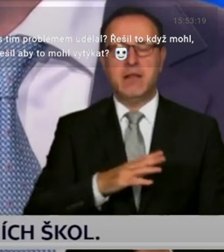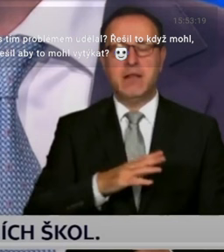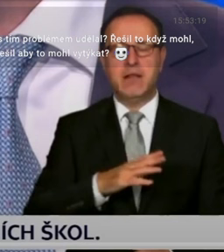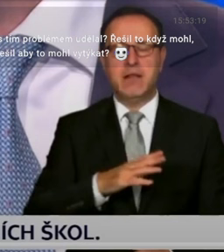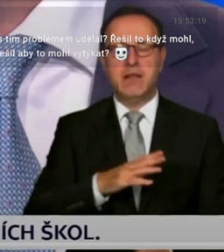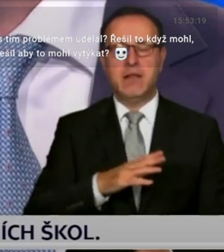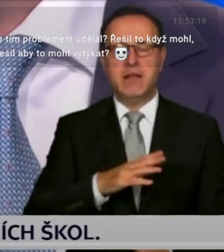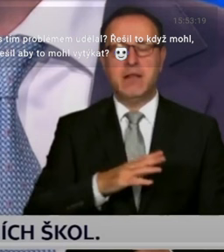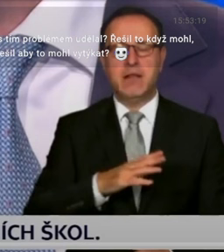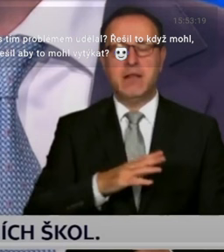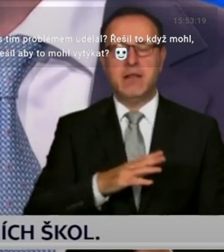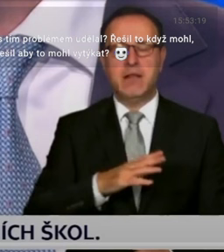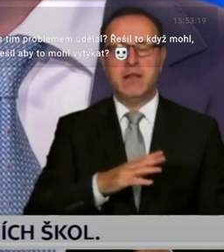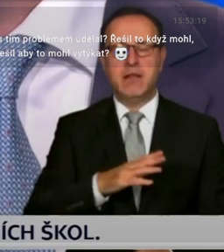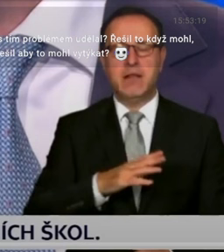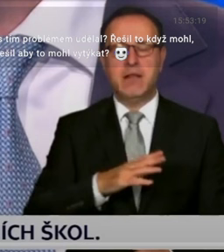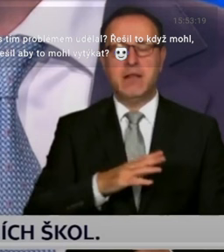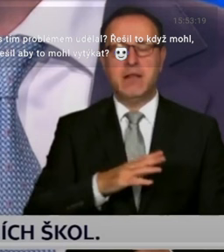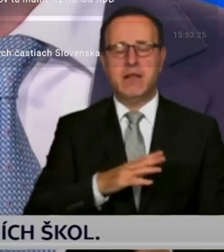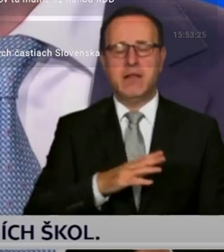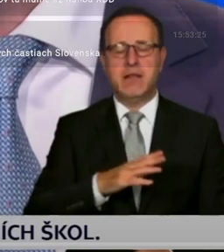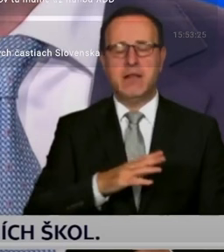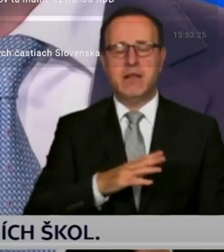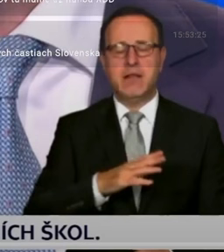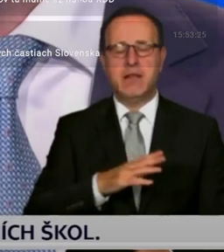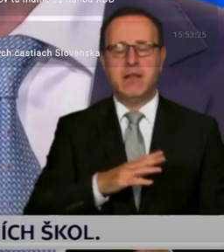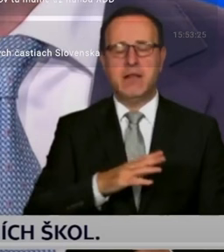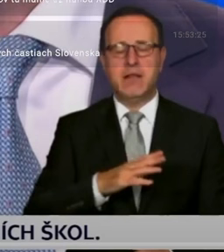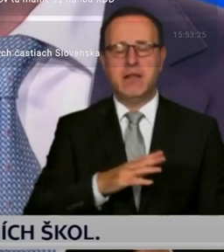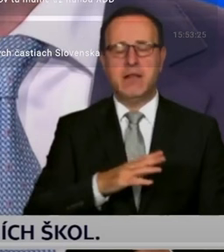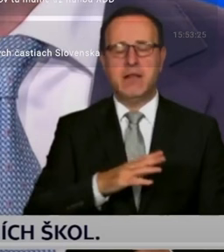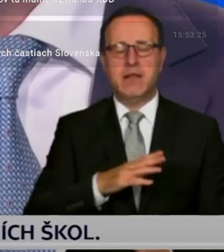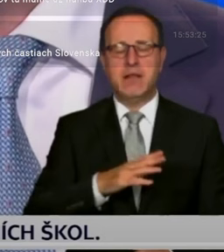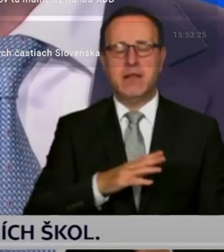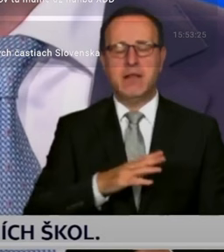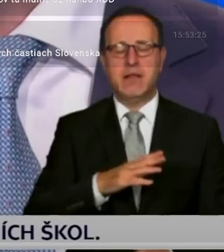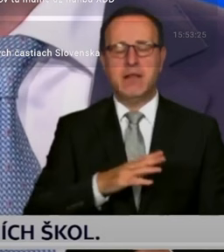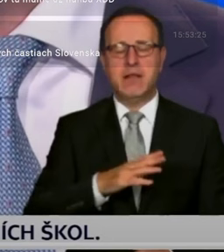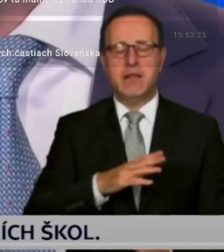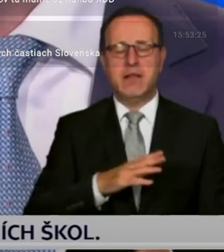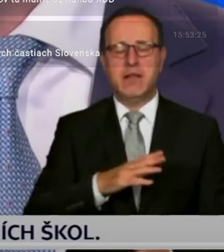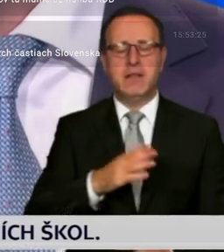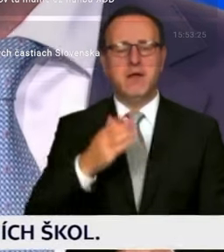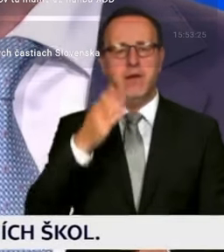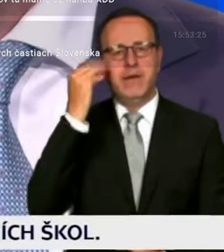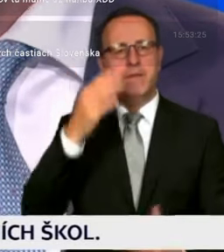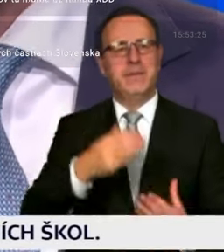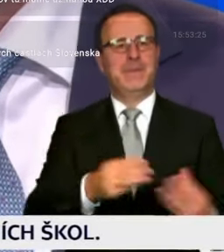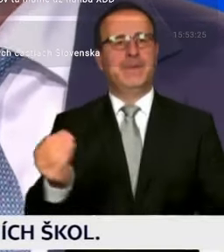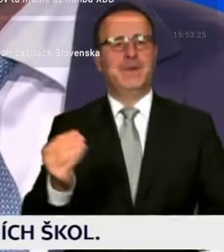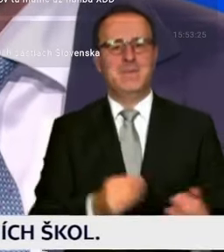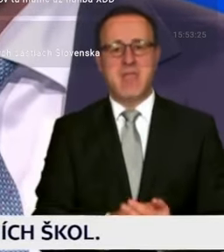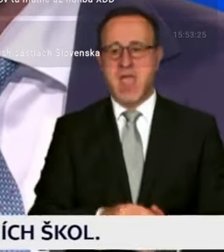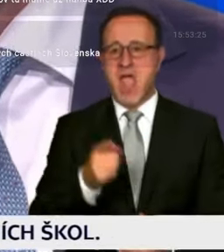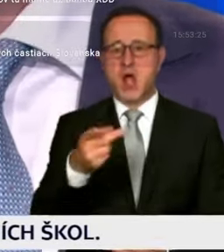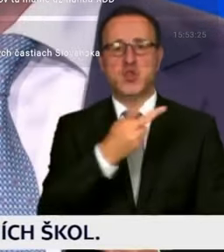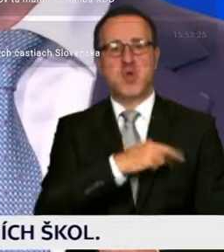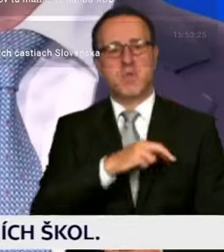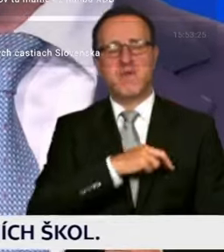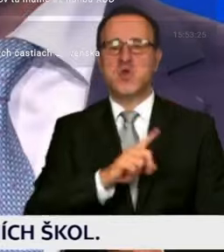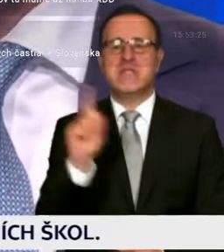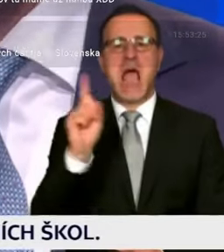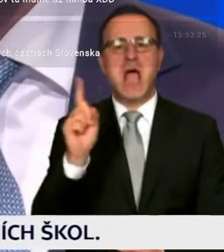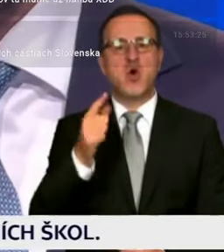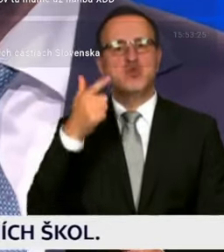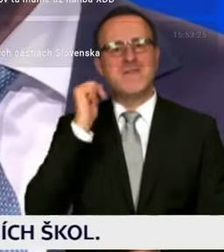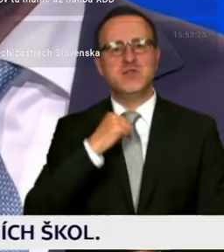proste hlúposť Bol to humor dobre chápu Pohoda stave sme my krajinu našli a my sme ju po